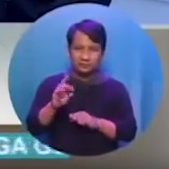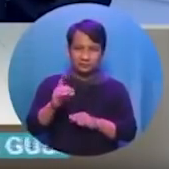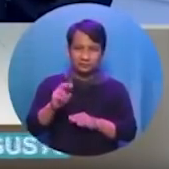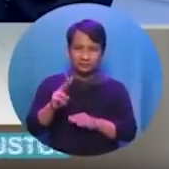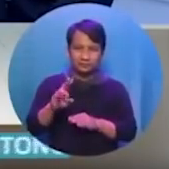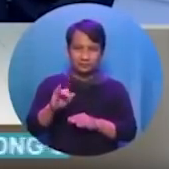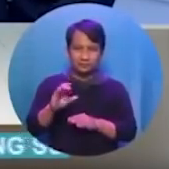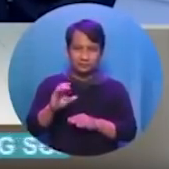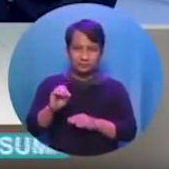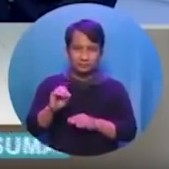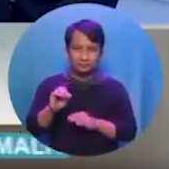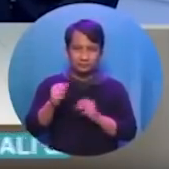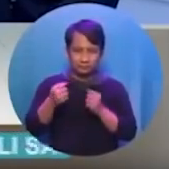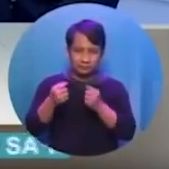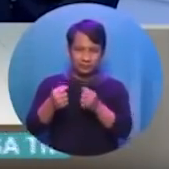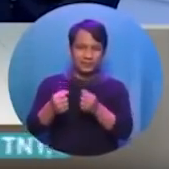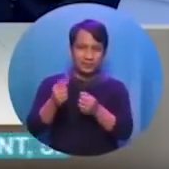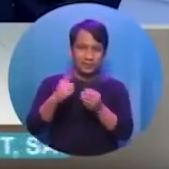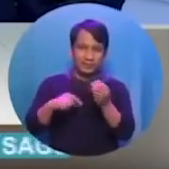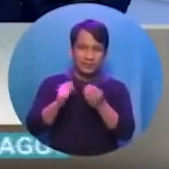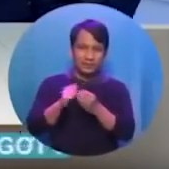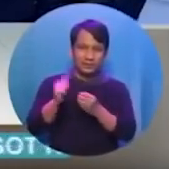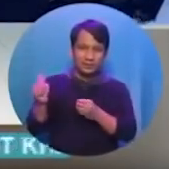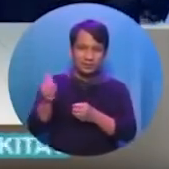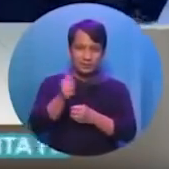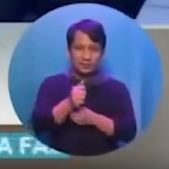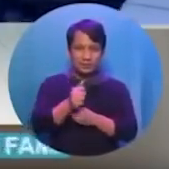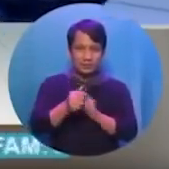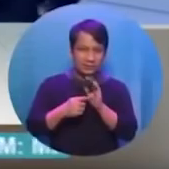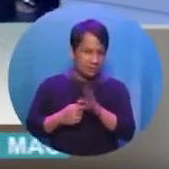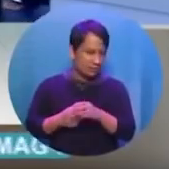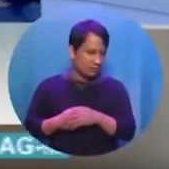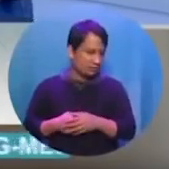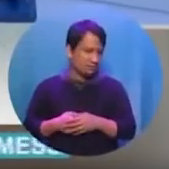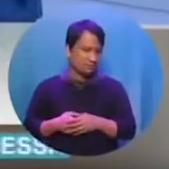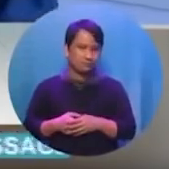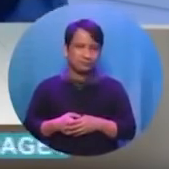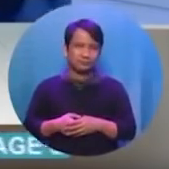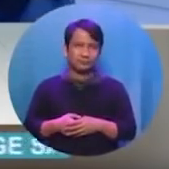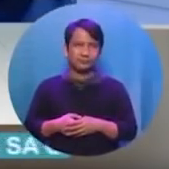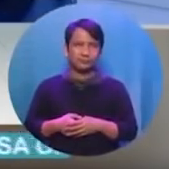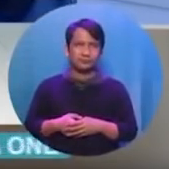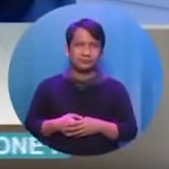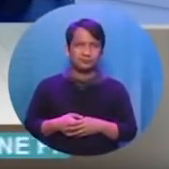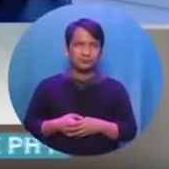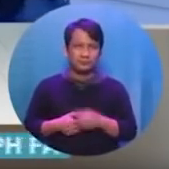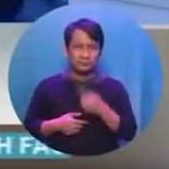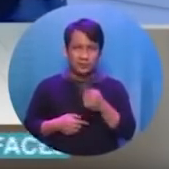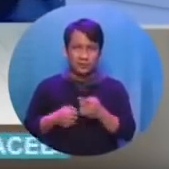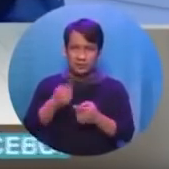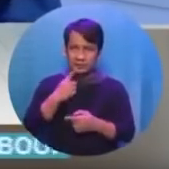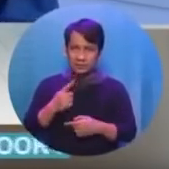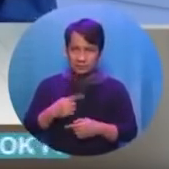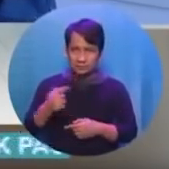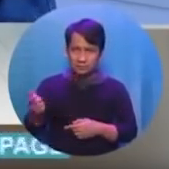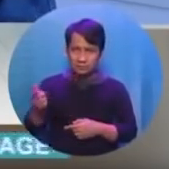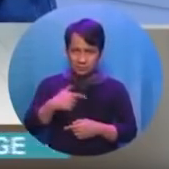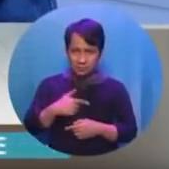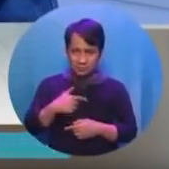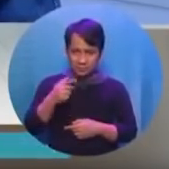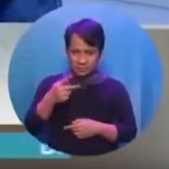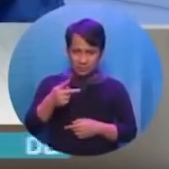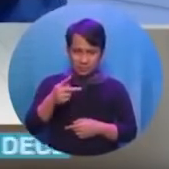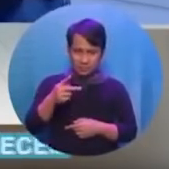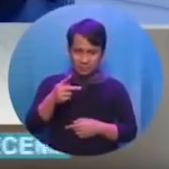Hindi po. Street po. Mga ano lang po. Okay. Totoo ba ma'am, may nagsabi sa akin na dyan daw sa